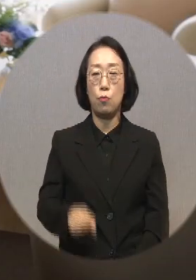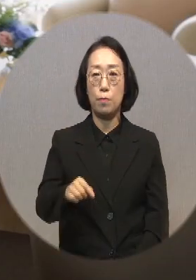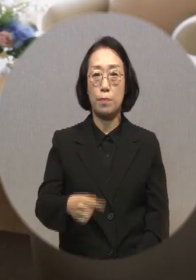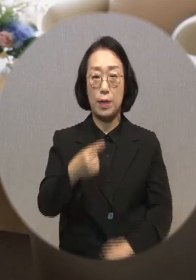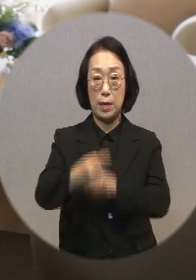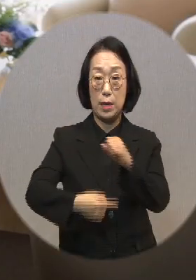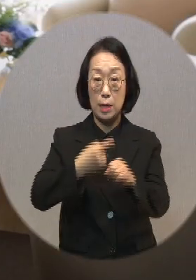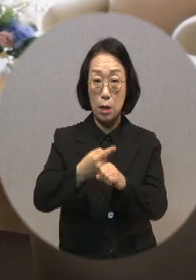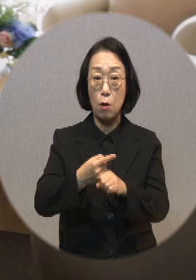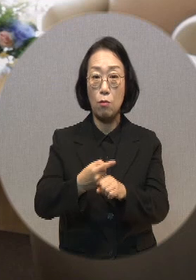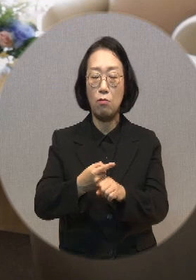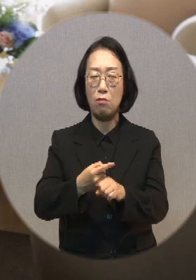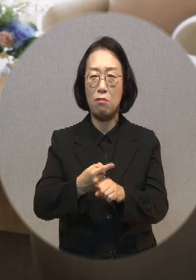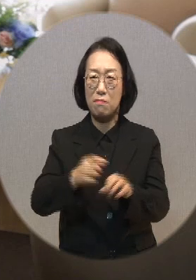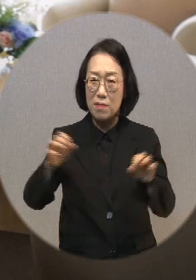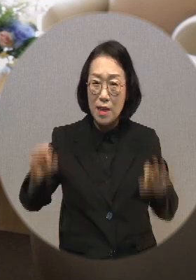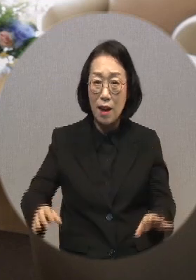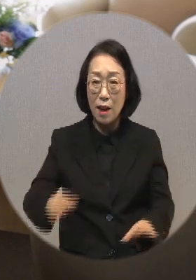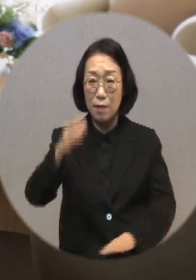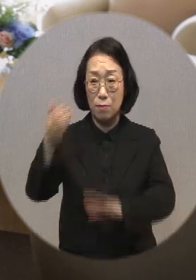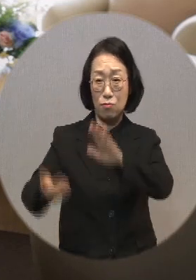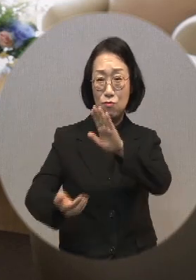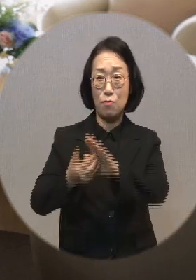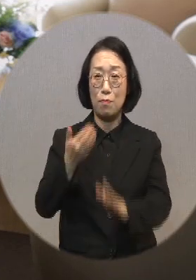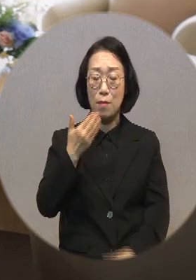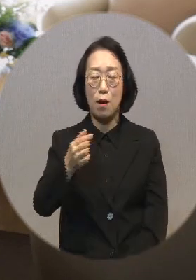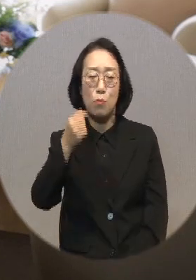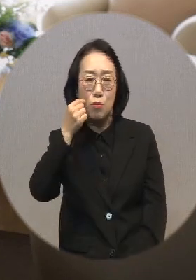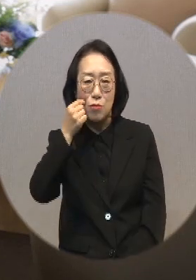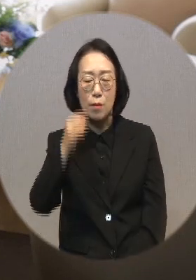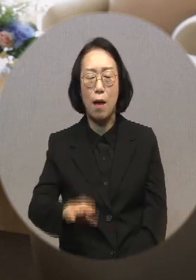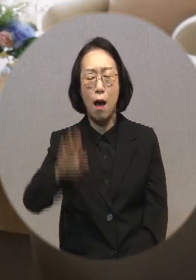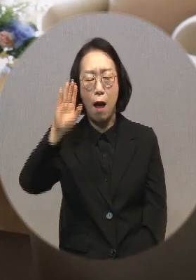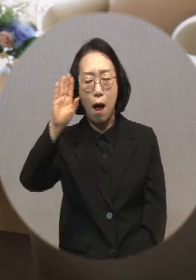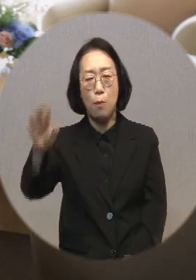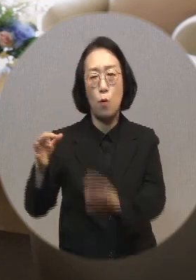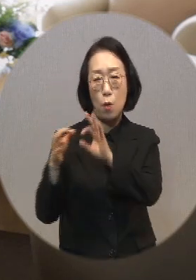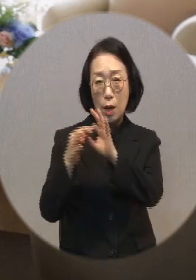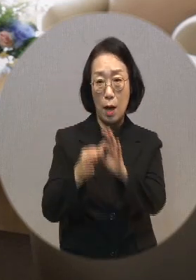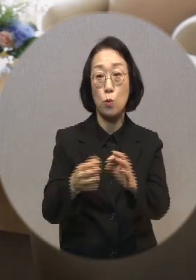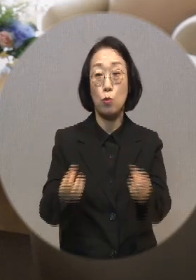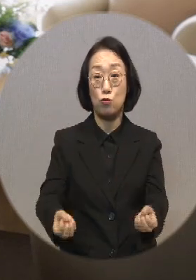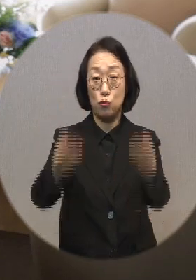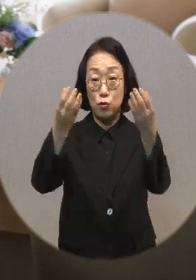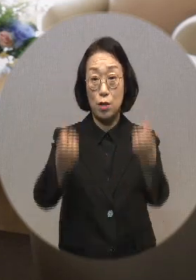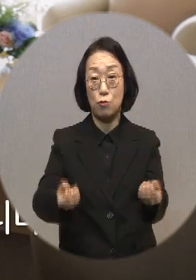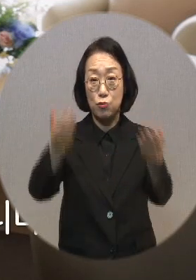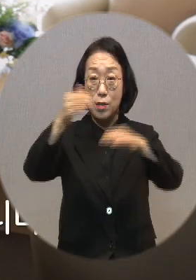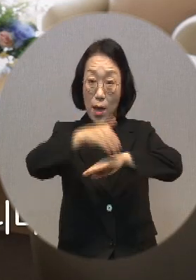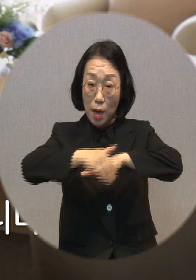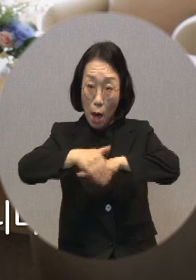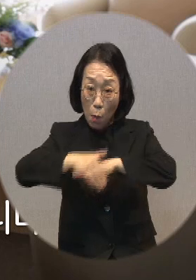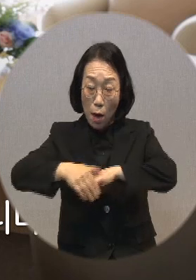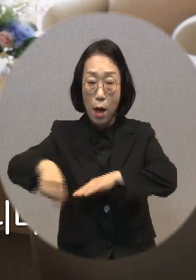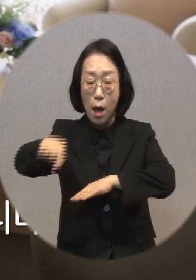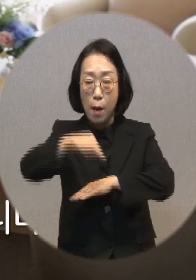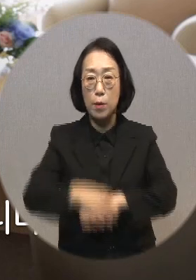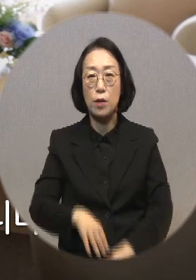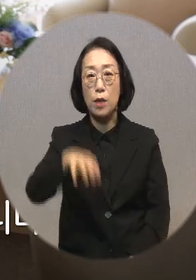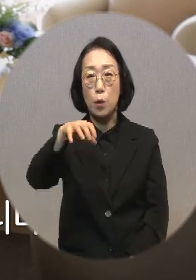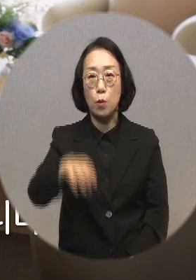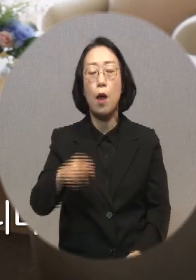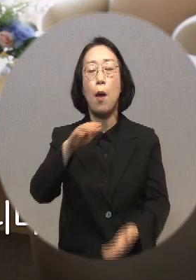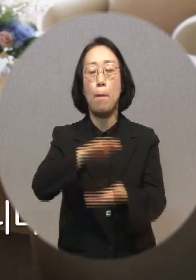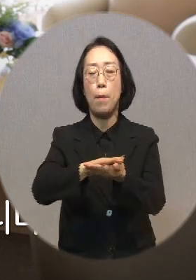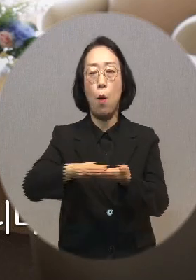해에 이뤄질 수 있는 것이 아니기 때문에 저희는 앞으로도 꾸준히 DMZ 문학축전을 구상을 하면서 DMZ가 평화의